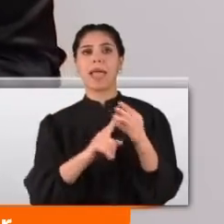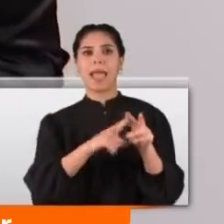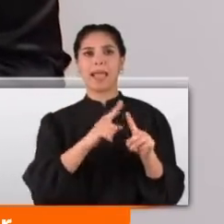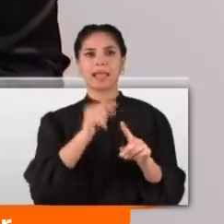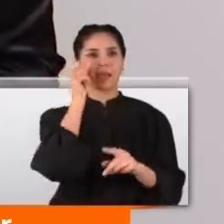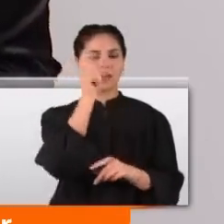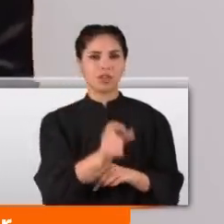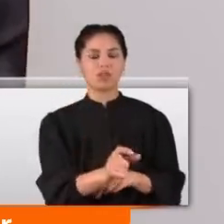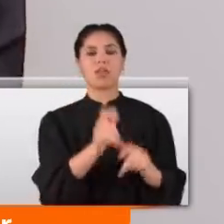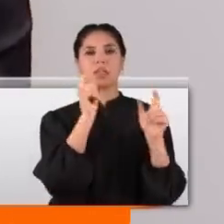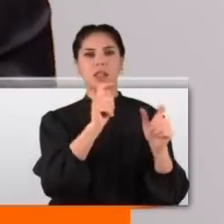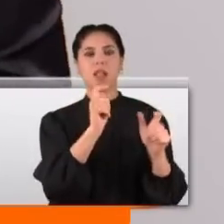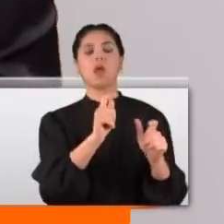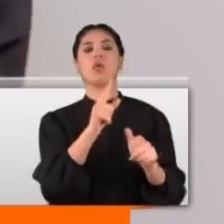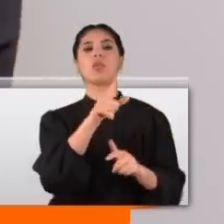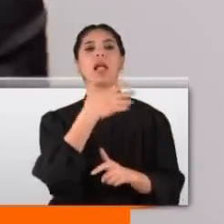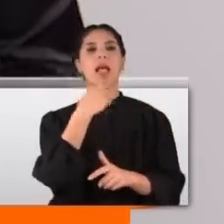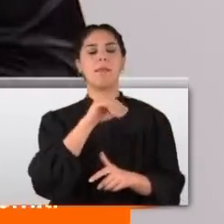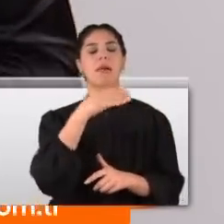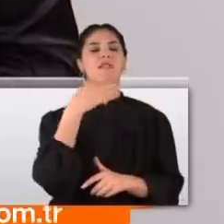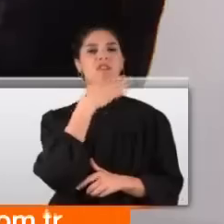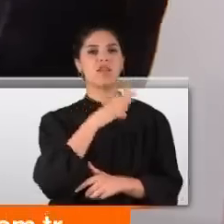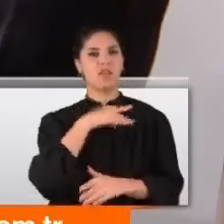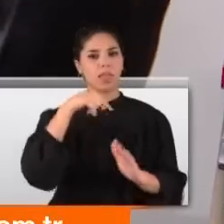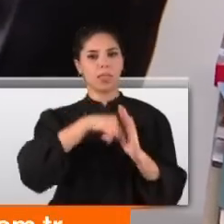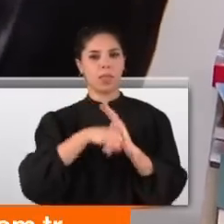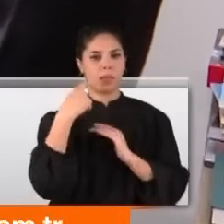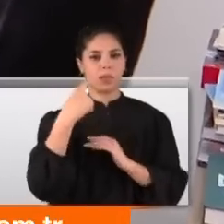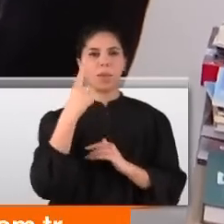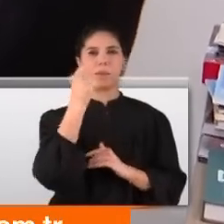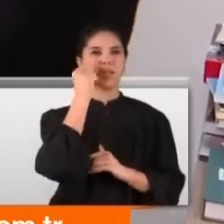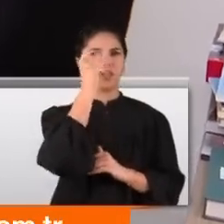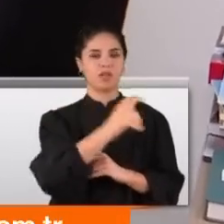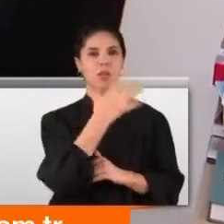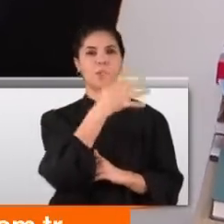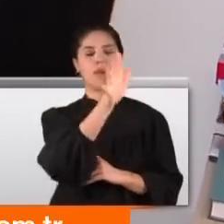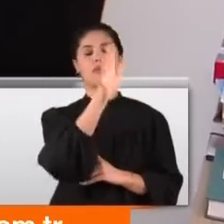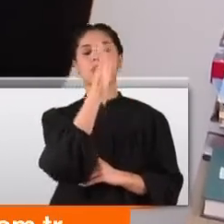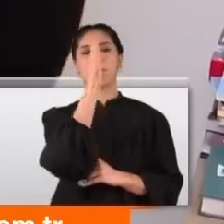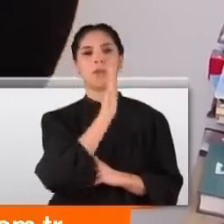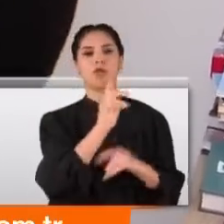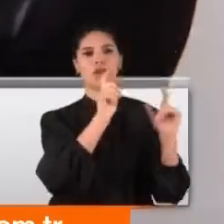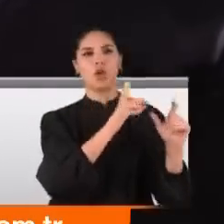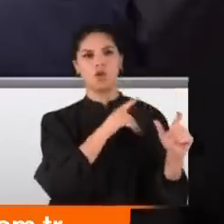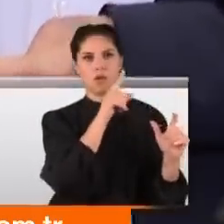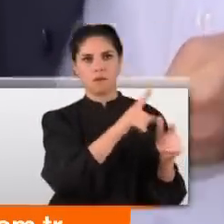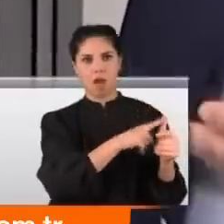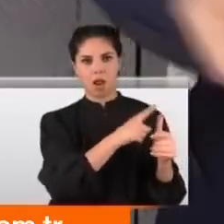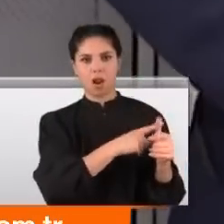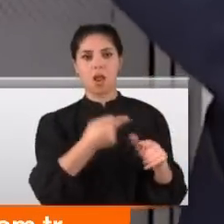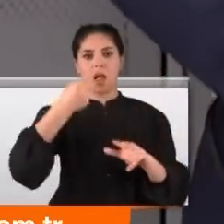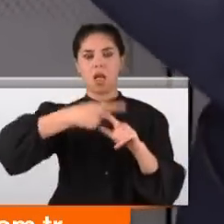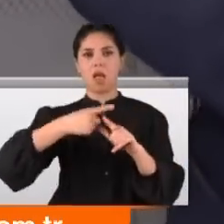olarak emekli olma fırsatı da var. İşte detaylar. Bir arkadaşımızın 5500 gün SSK'sı olsun. Bu